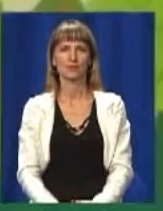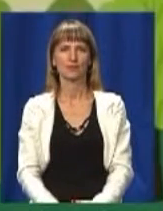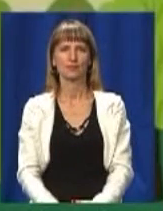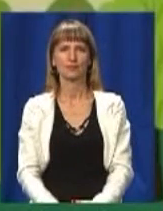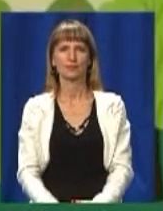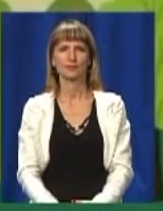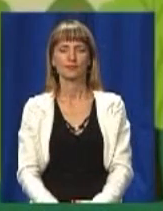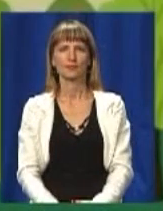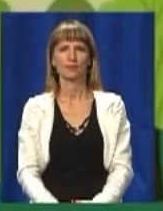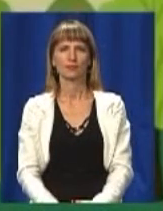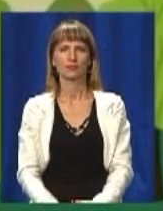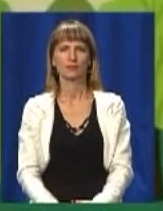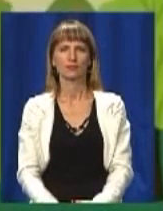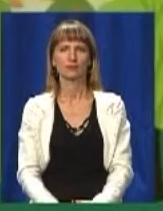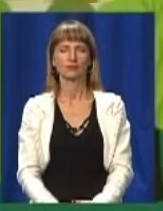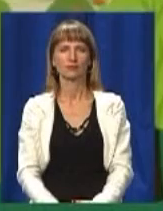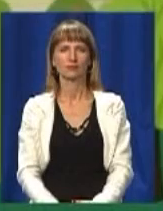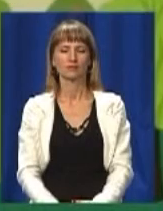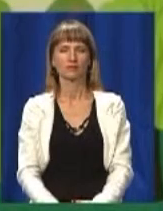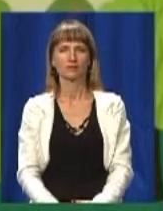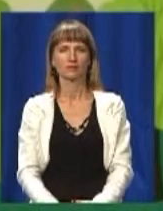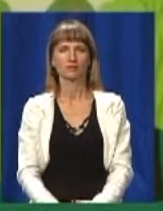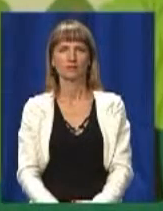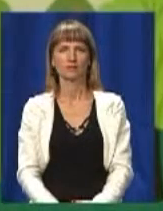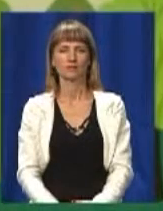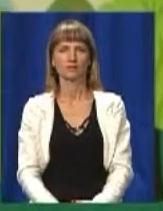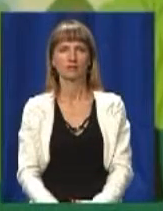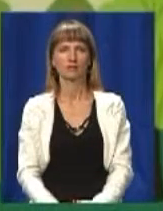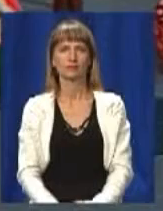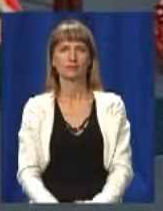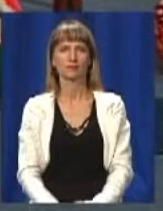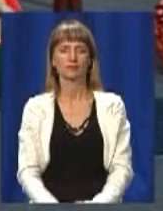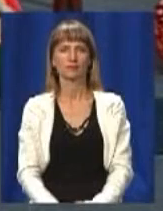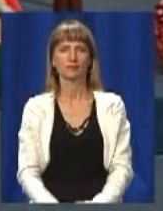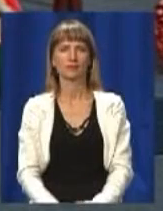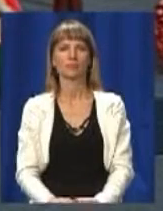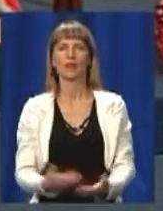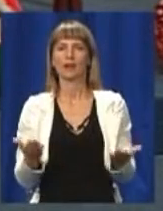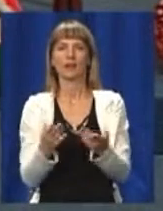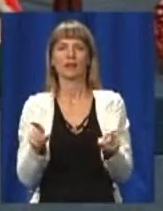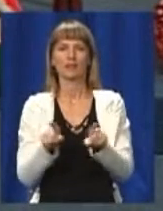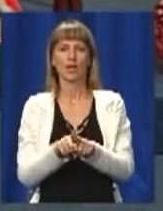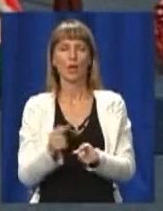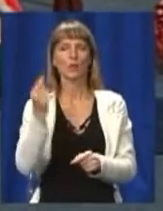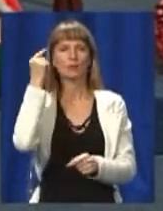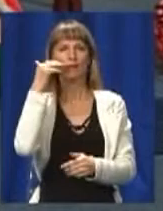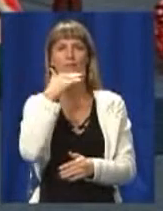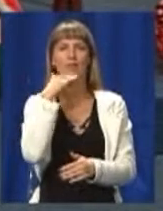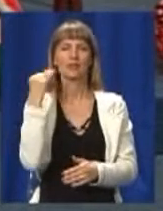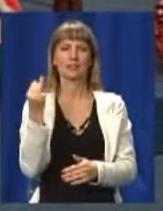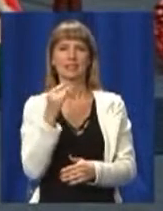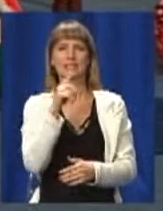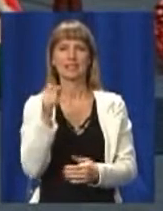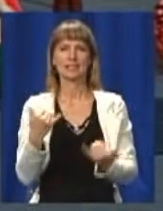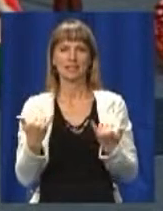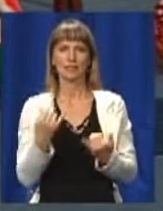Музика. Ну от якось так, дізналися багато цікавого